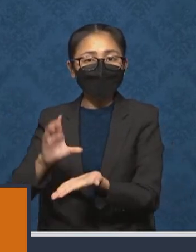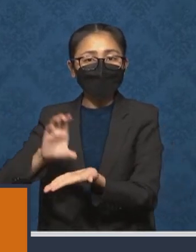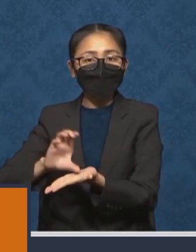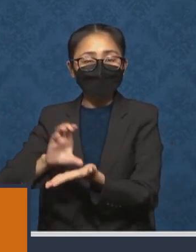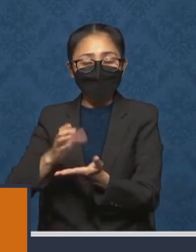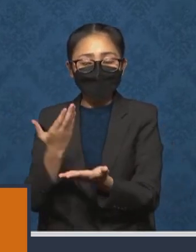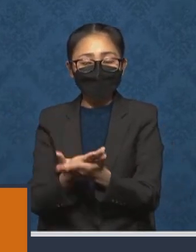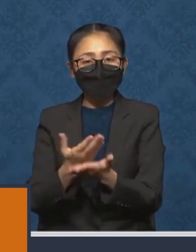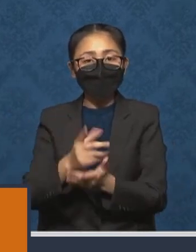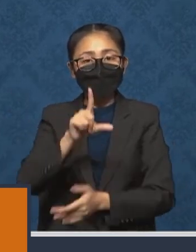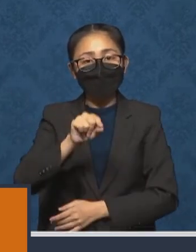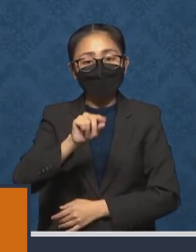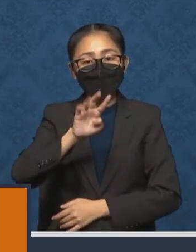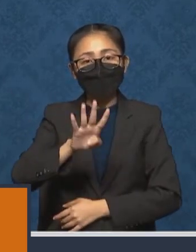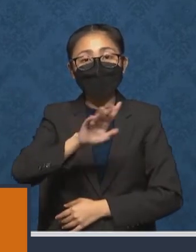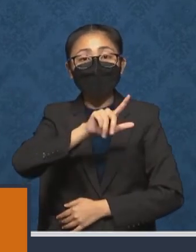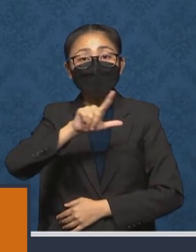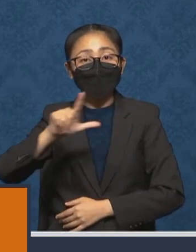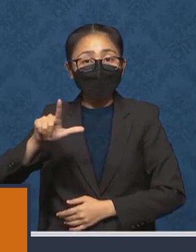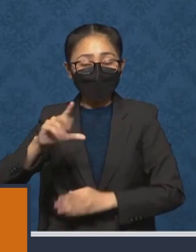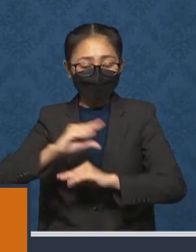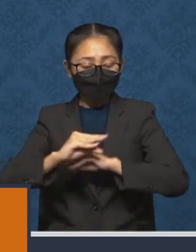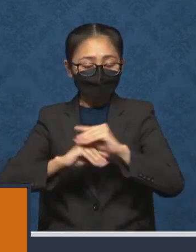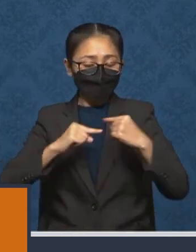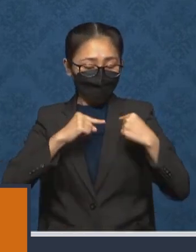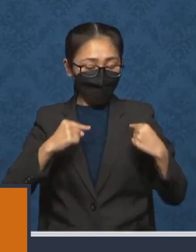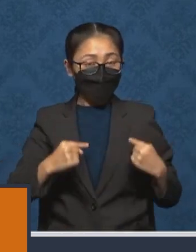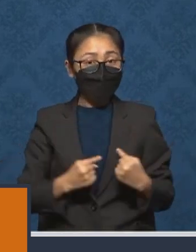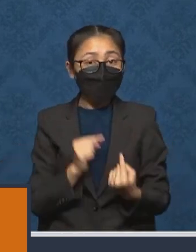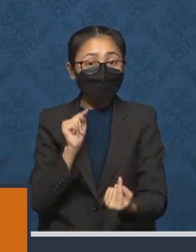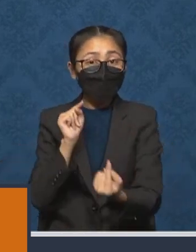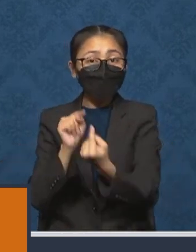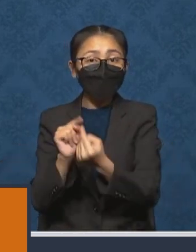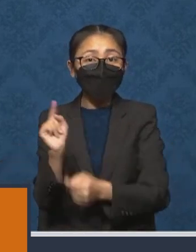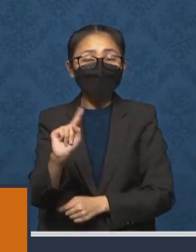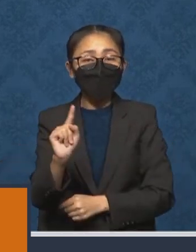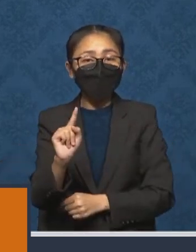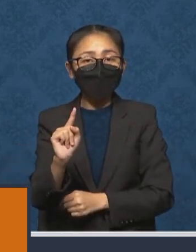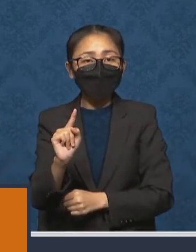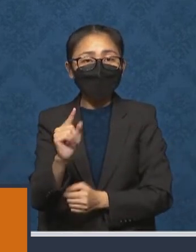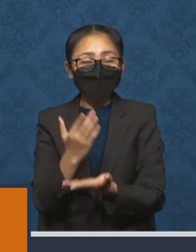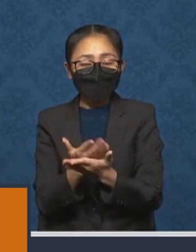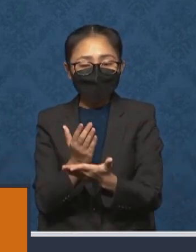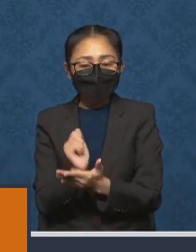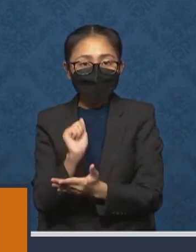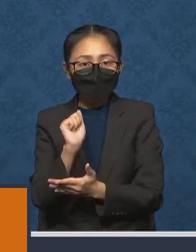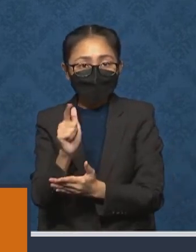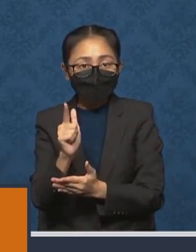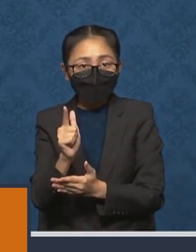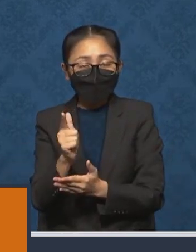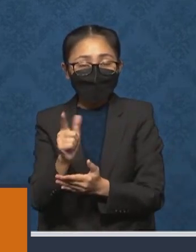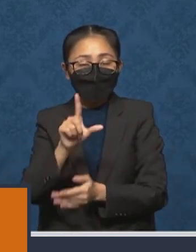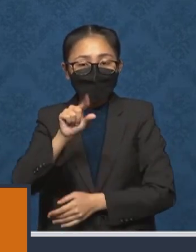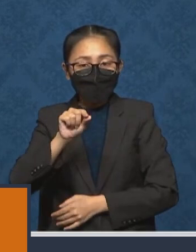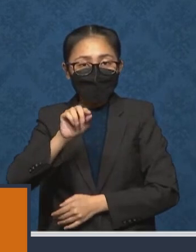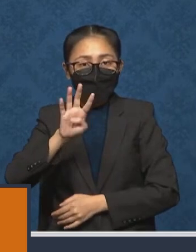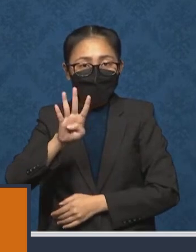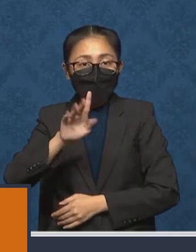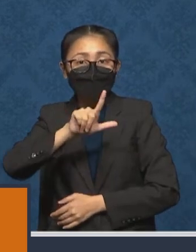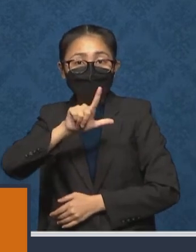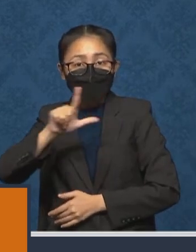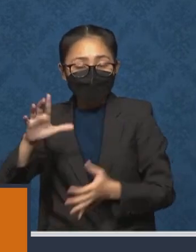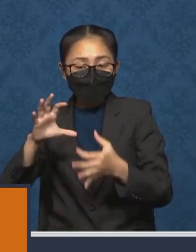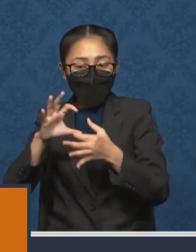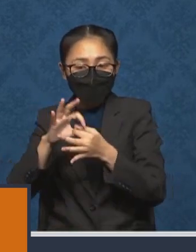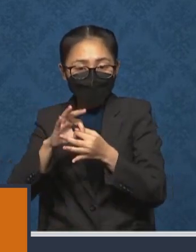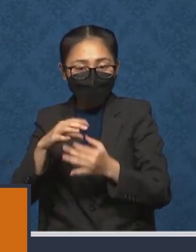24ล้านของโครงการกำลังใจมีส่วนของค่าใช้จ่ายที่ใช้ในการรับเสด็จสูงถึง14ล้านบาทโคร